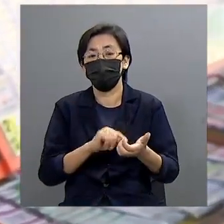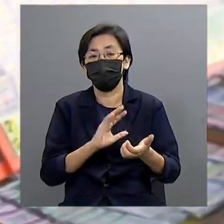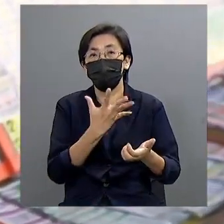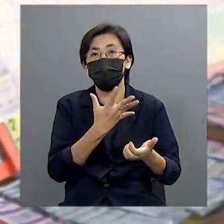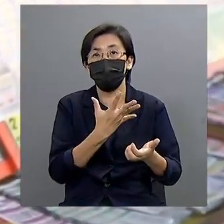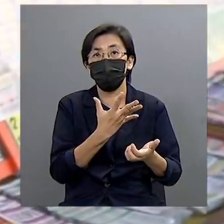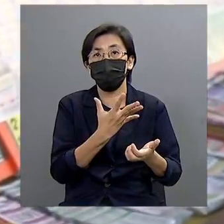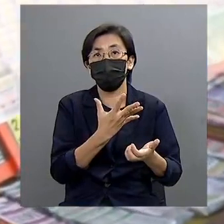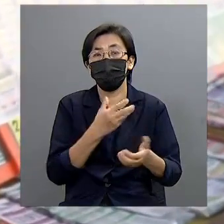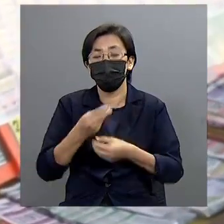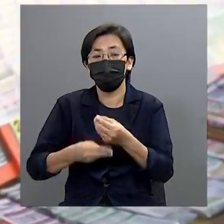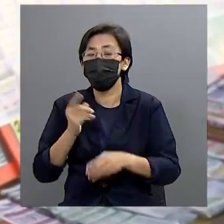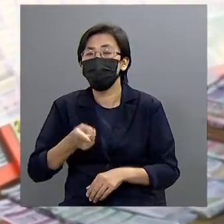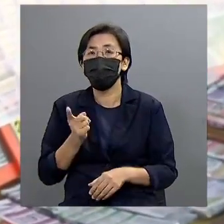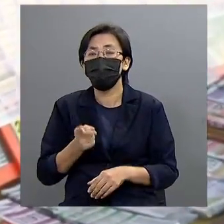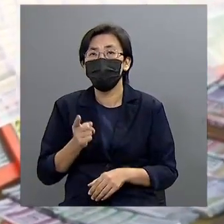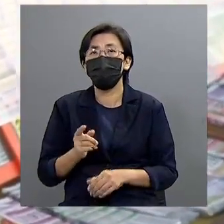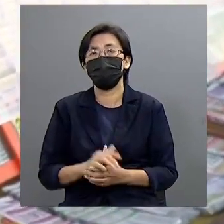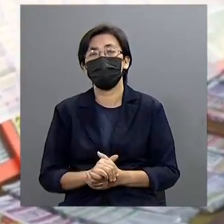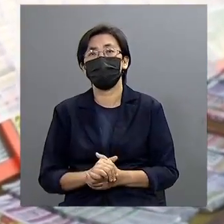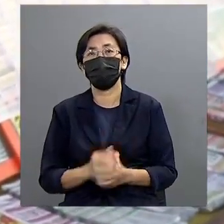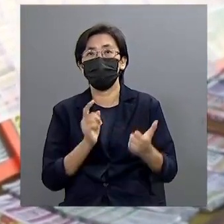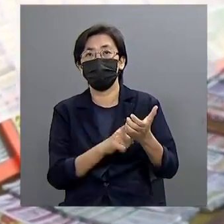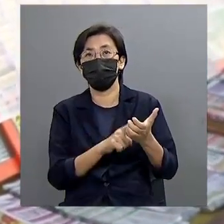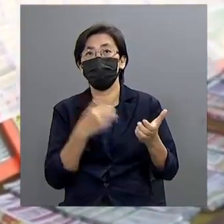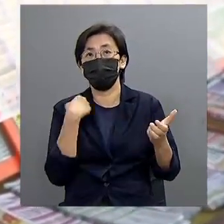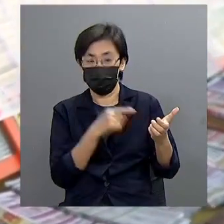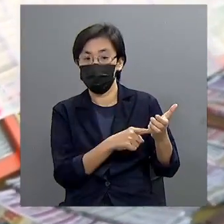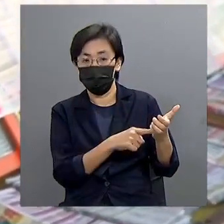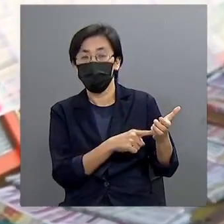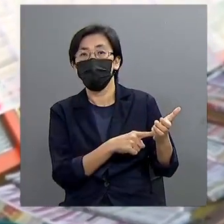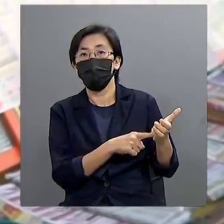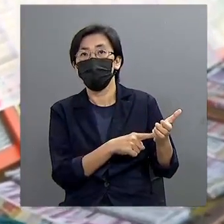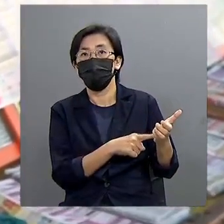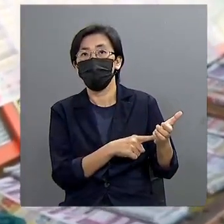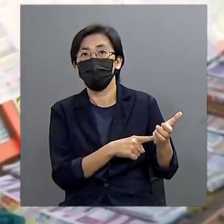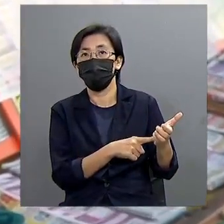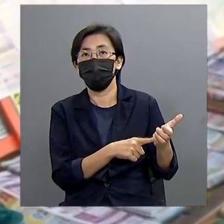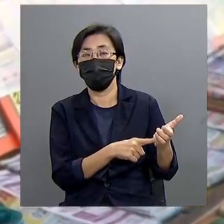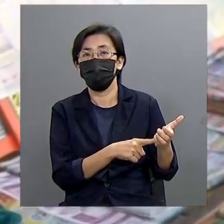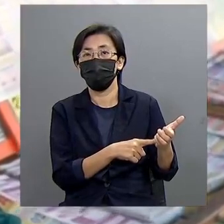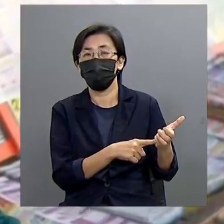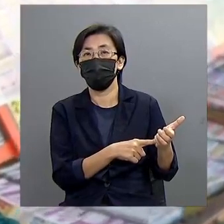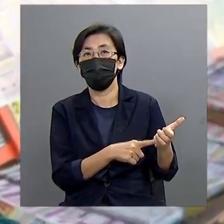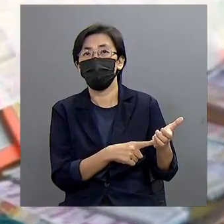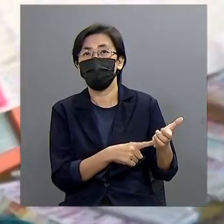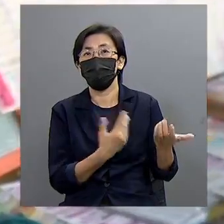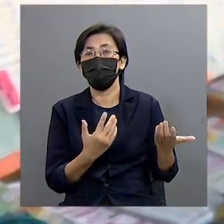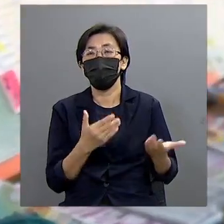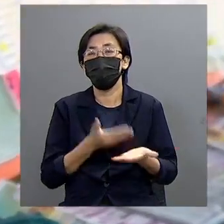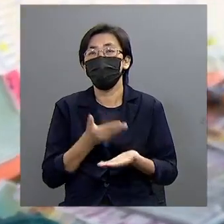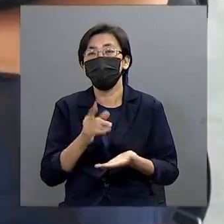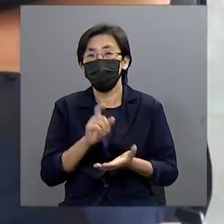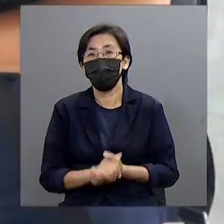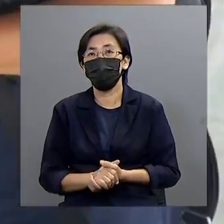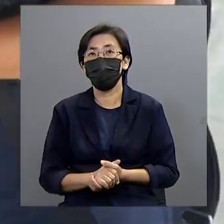ายปกตินอกจากเลขผ่านออนไลน์มันเยอะเพราะว่าเดี๋ยวนี้มันซื้อไม่ได้แล้วผ่านออนไลน์ทีนี้มันก็เขาก็มาซื้อเ